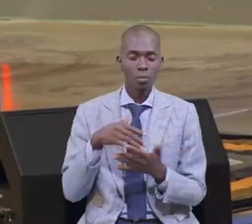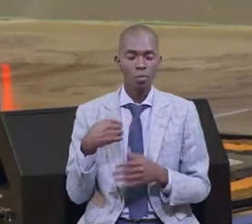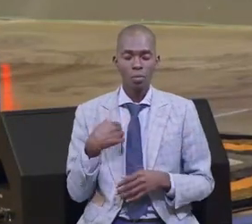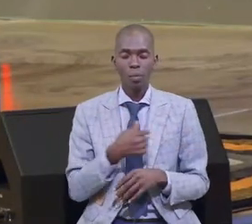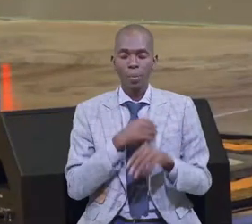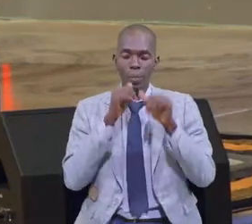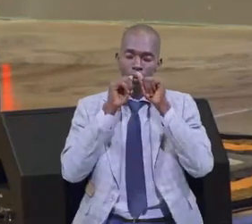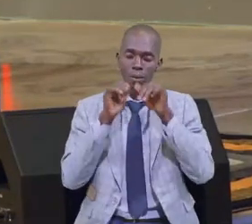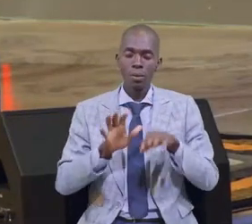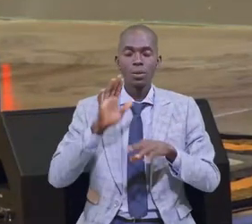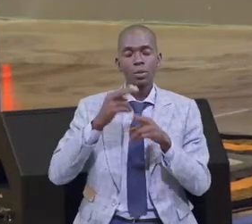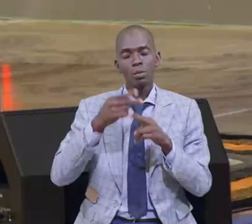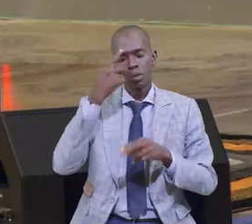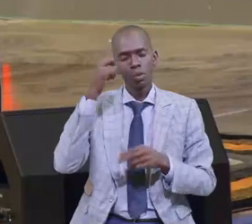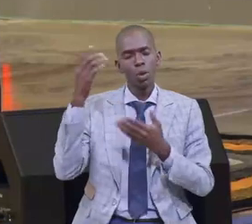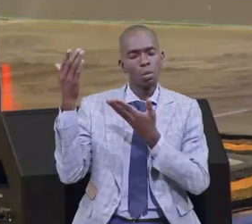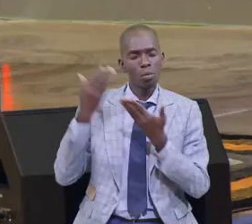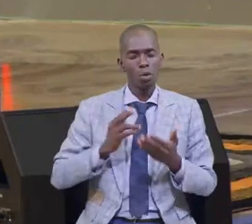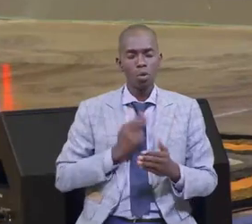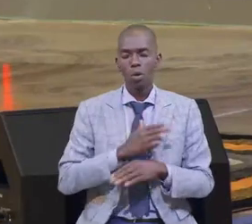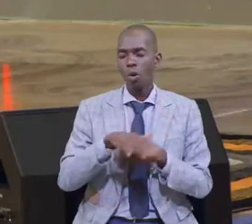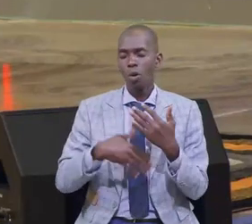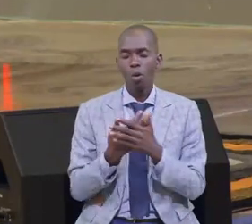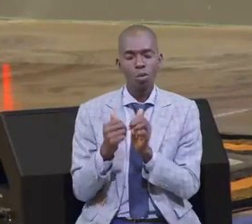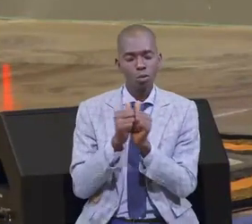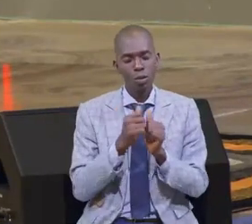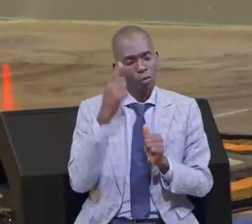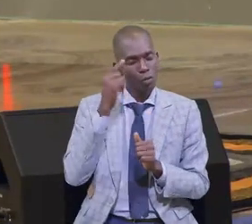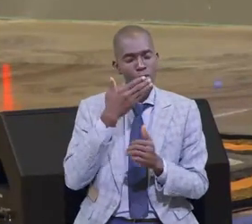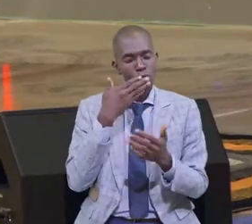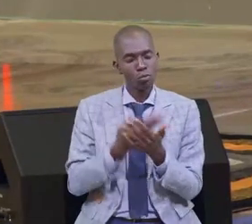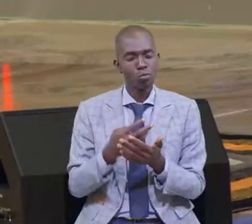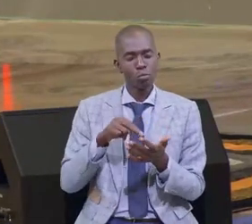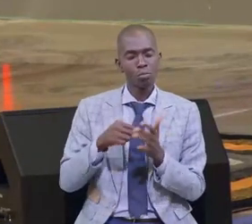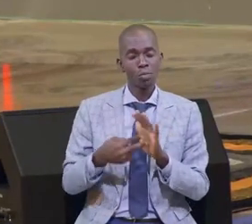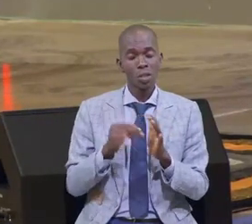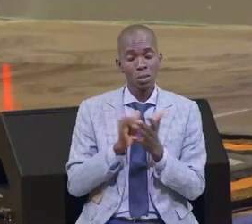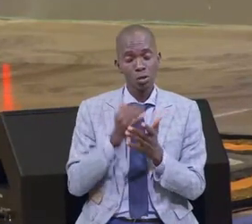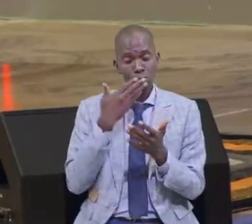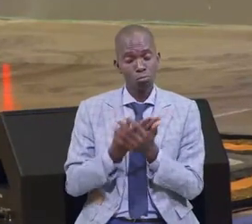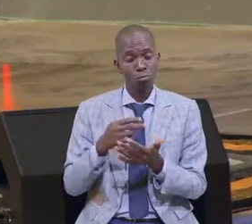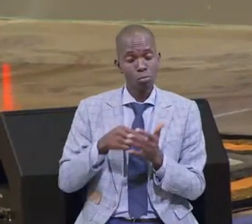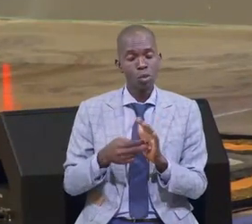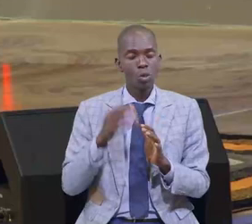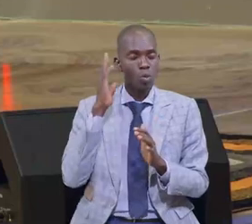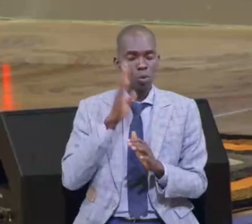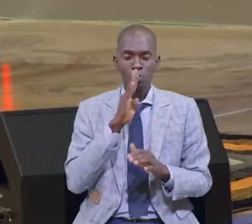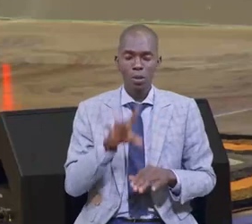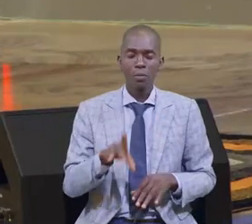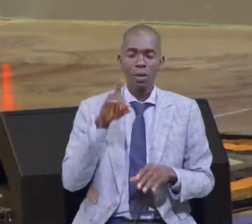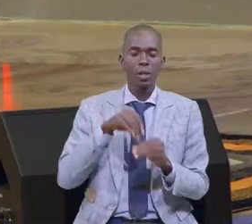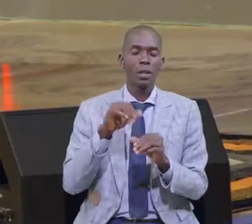biblique. Nous bénissons ton nom parce que tu nous as rassemblés pour un bon objectif. Que l'objectif là soit